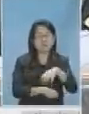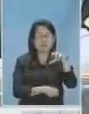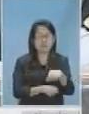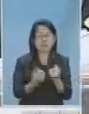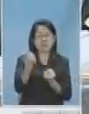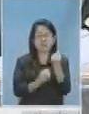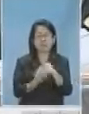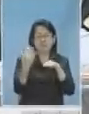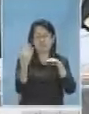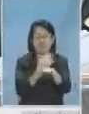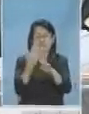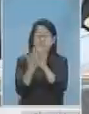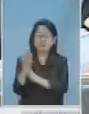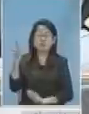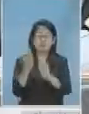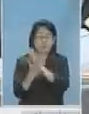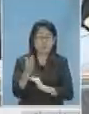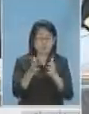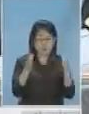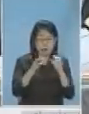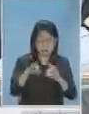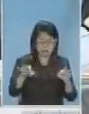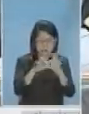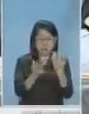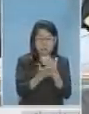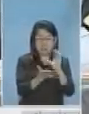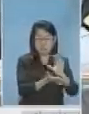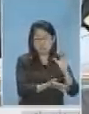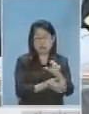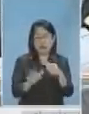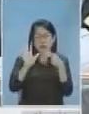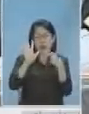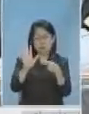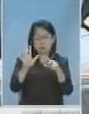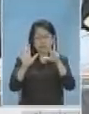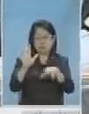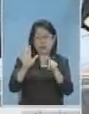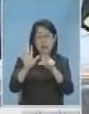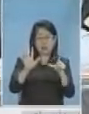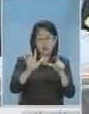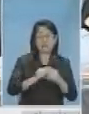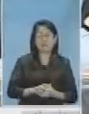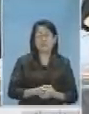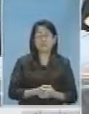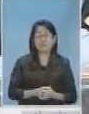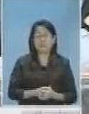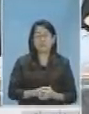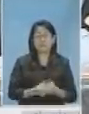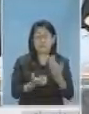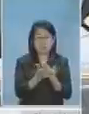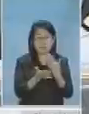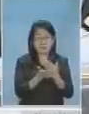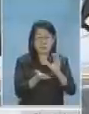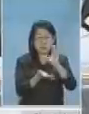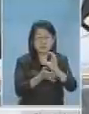หญ่กรมทางหลวงนะครับจัดสรรงบประมาณ 53,000 กว่าล้านครับท่านประธานครับไม่อันนี้ไม่รวมเงินนอกก็ประมา